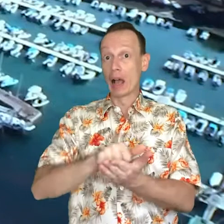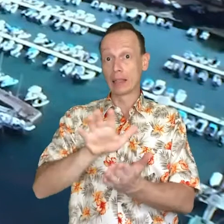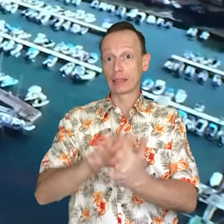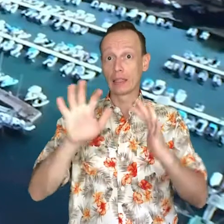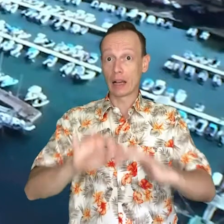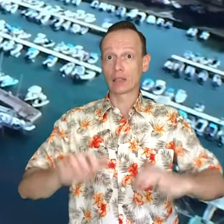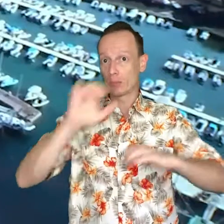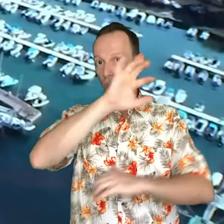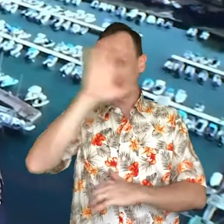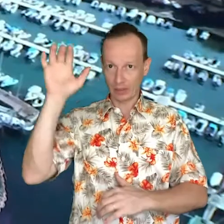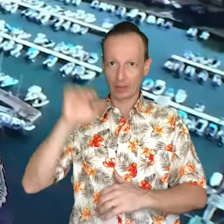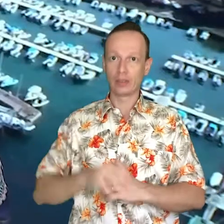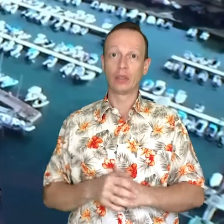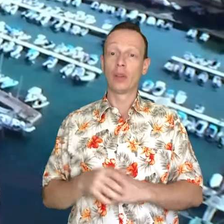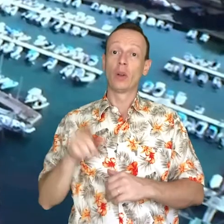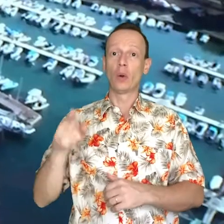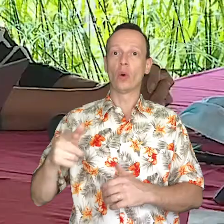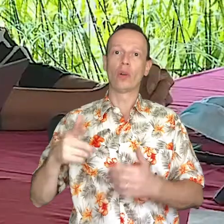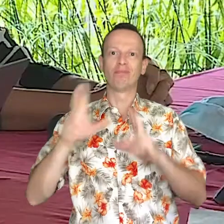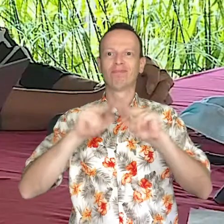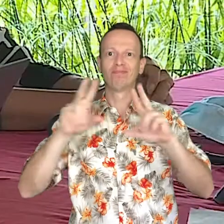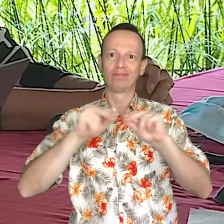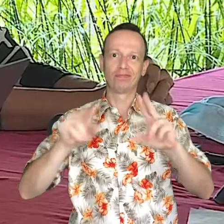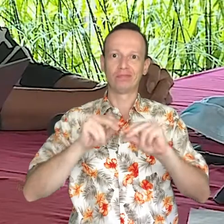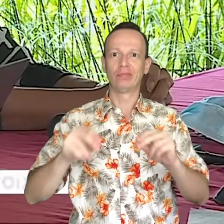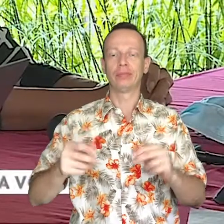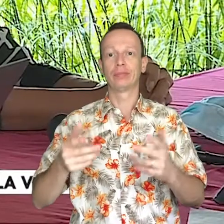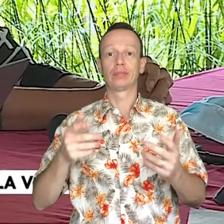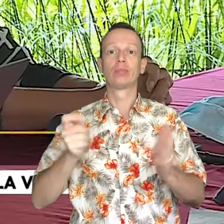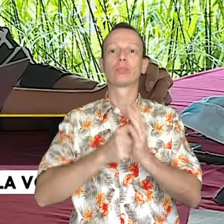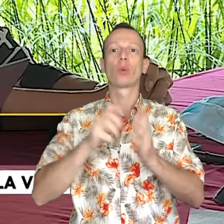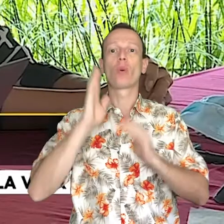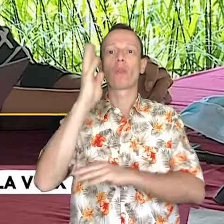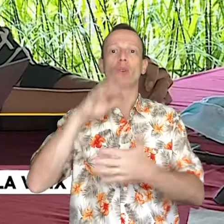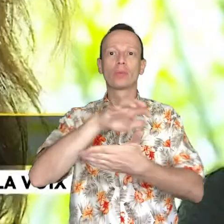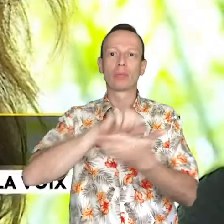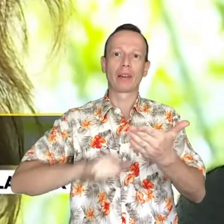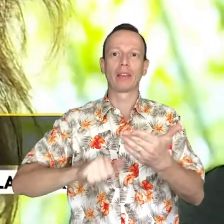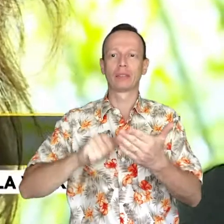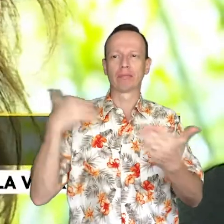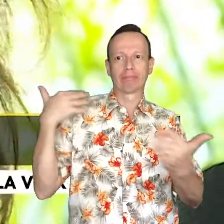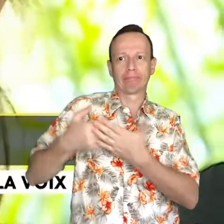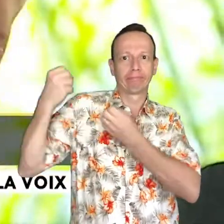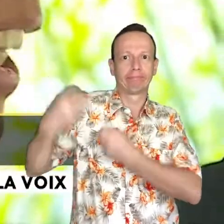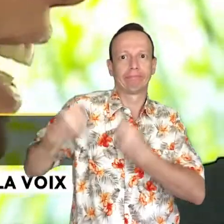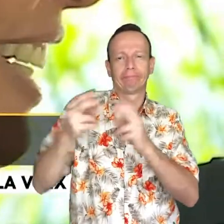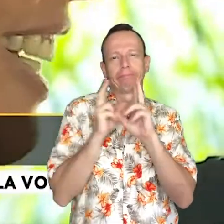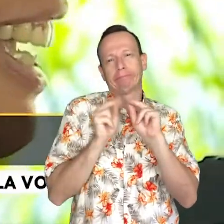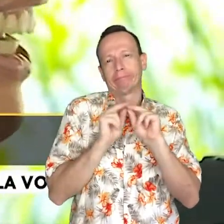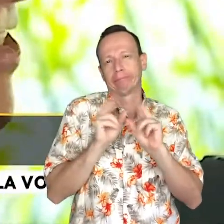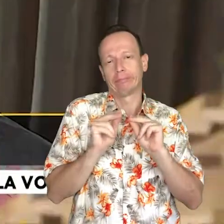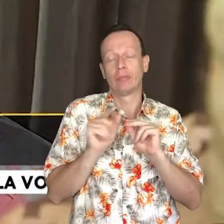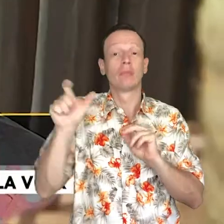inscrits à l'Assemblée de la Polynésie à Héréa Polynétia ont commenté lors d'une conférence de presse les dernières actualités